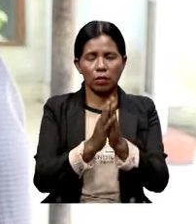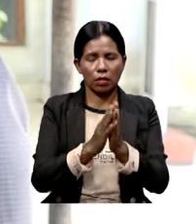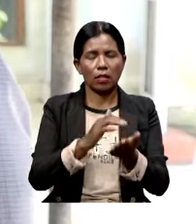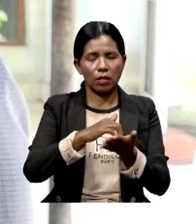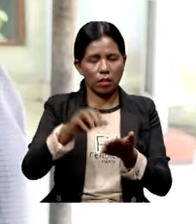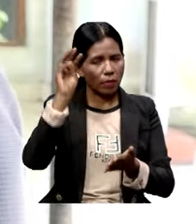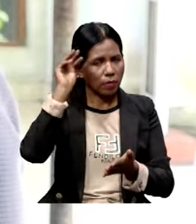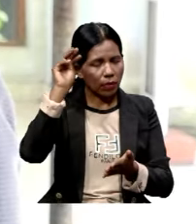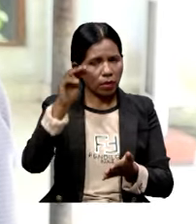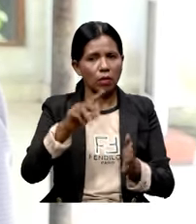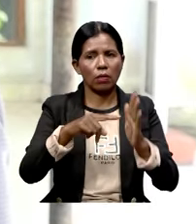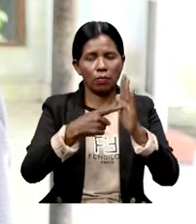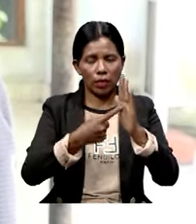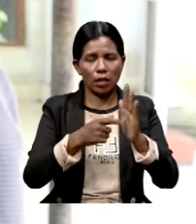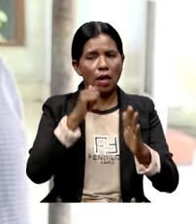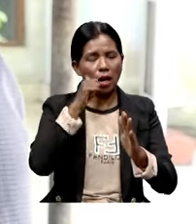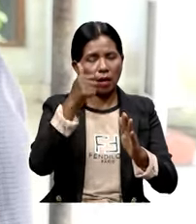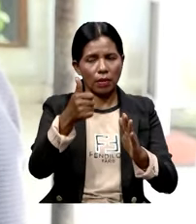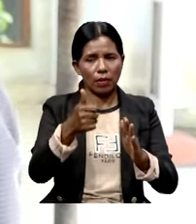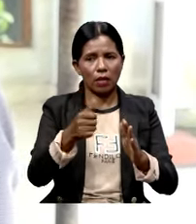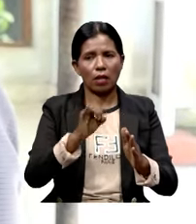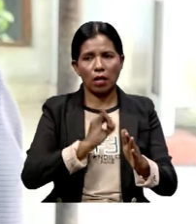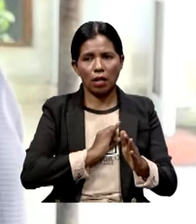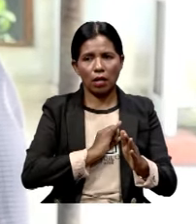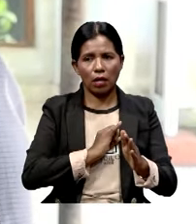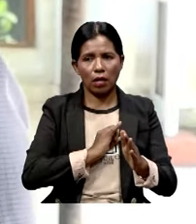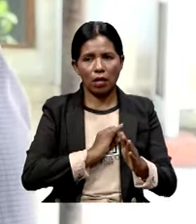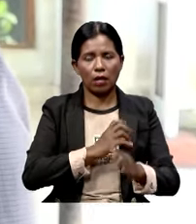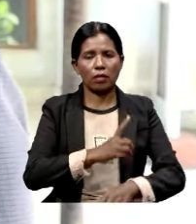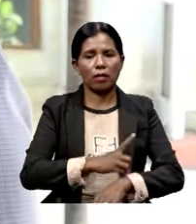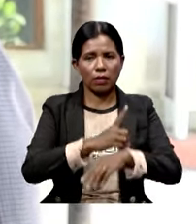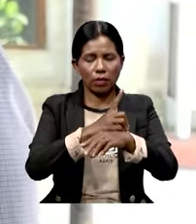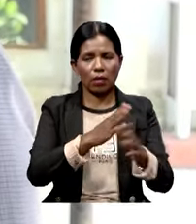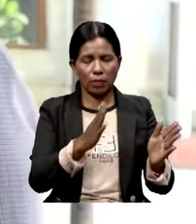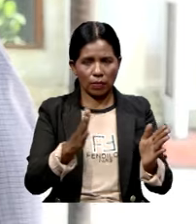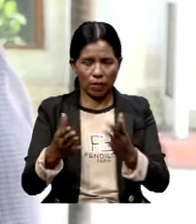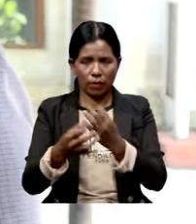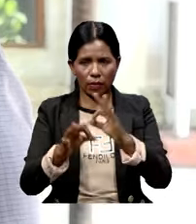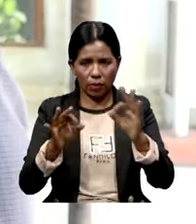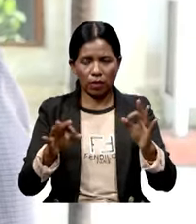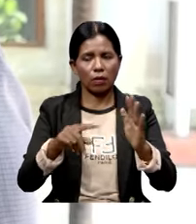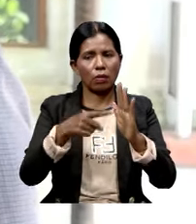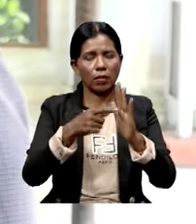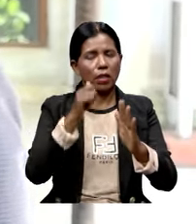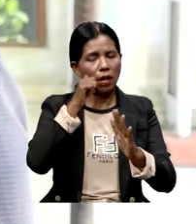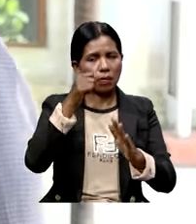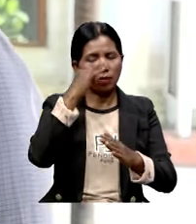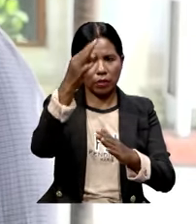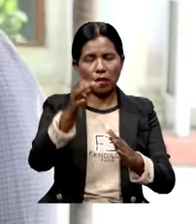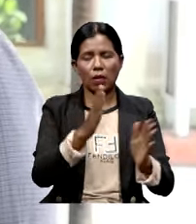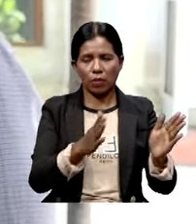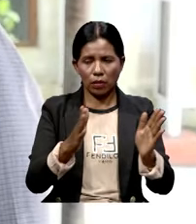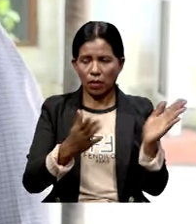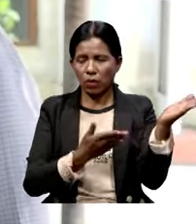ministro para komesa aban ba ohin, hau unia depensormos agora preparadona, e começa a abambar hoje o processo do